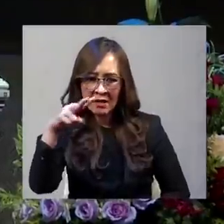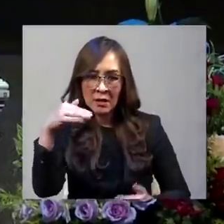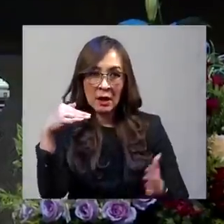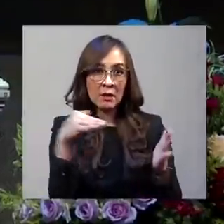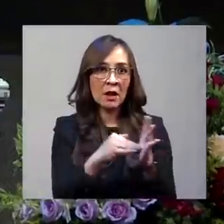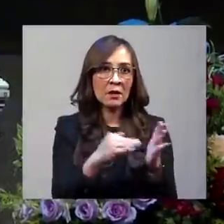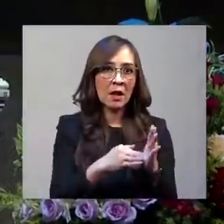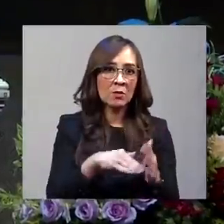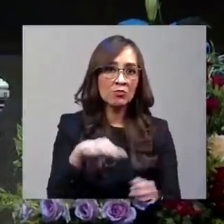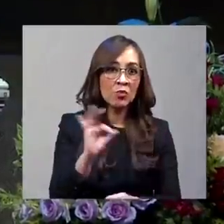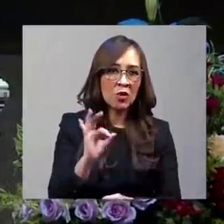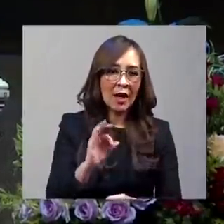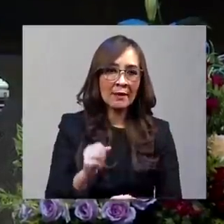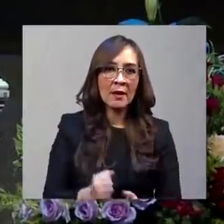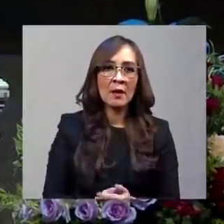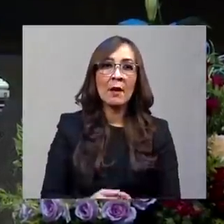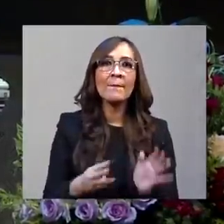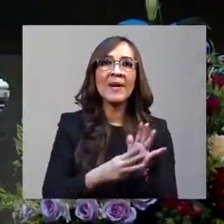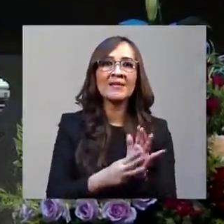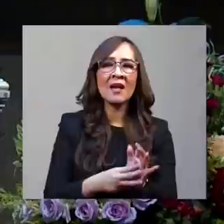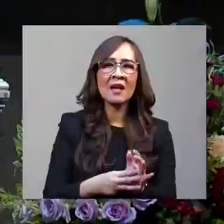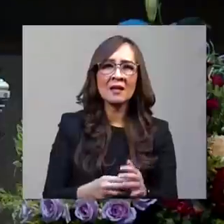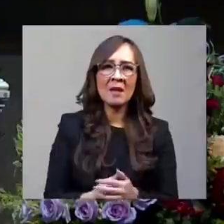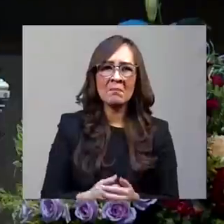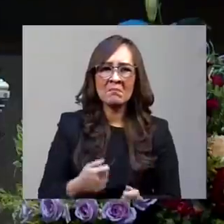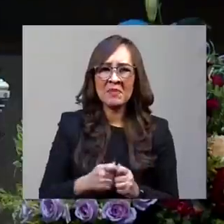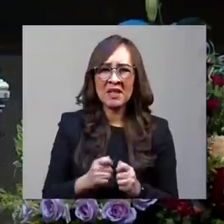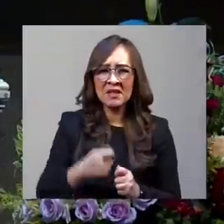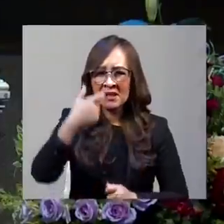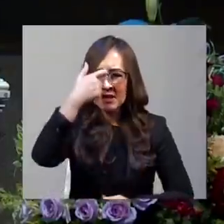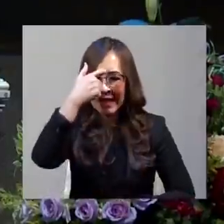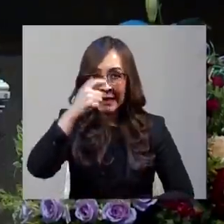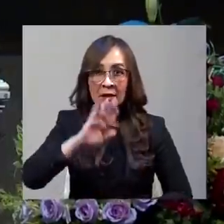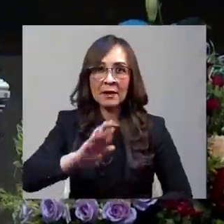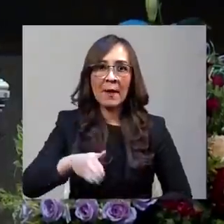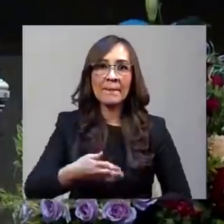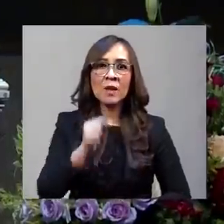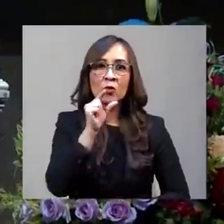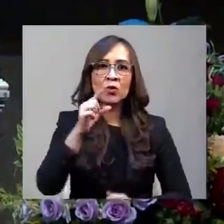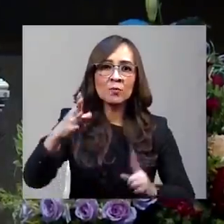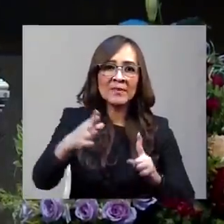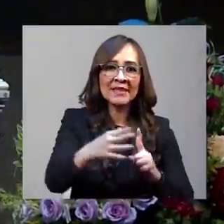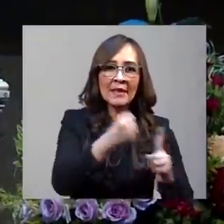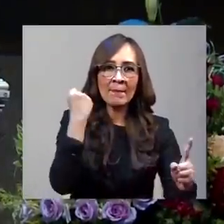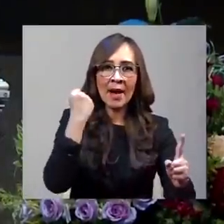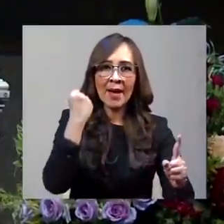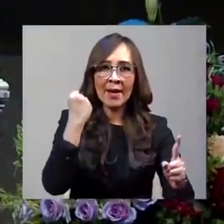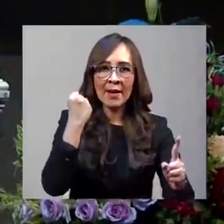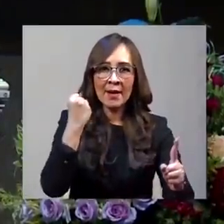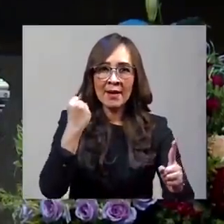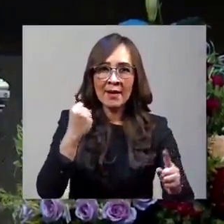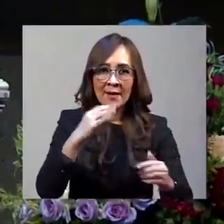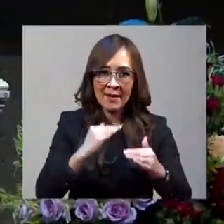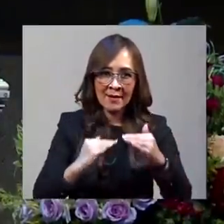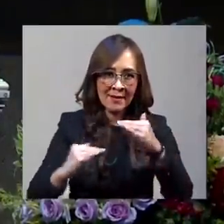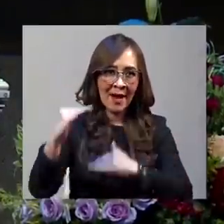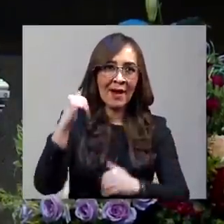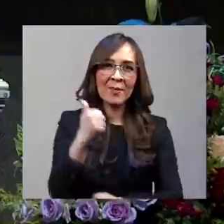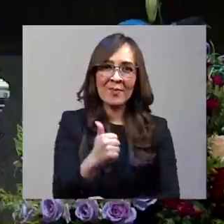menyakitkan. Tetapi tantangan latihan-latihan. Untuk mencapai keadaan yang lebih baik dalam kemuliaan dan kuasa Tuhan. Yeah.